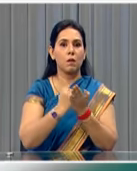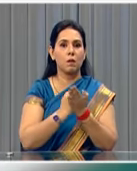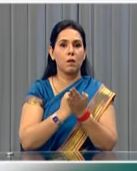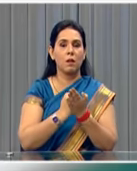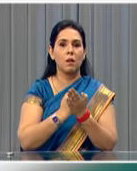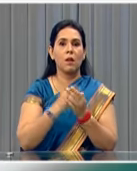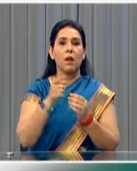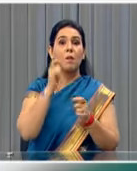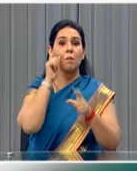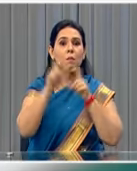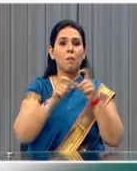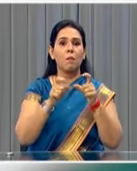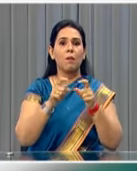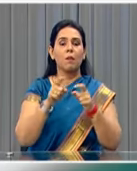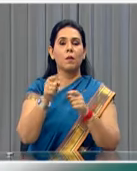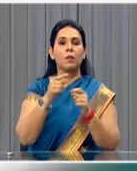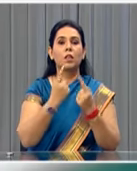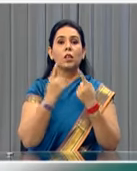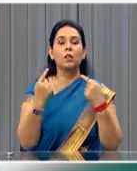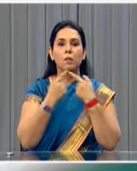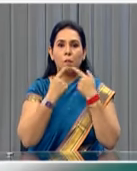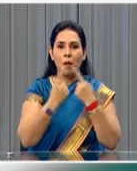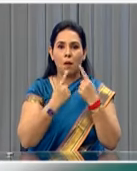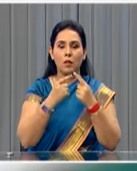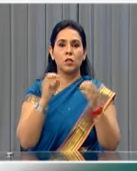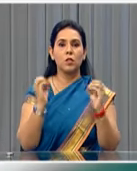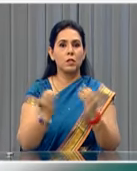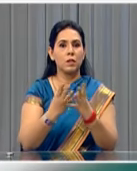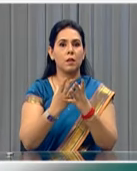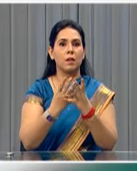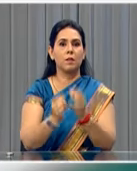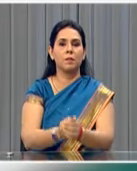चाहे नागरिकों के साथ संवाद हो,